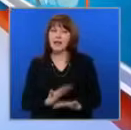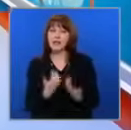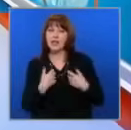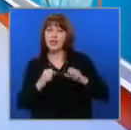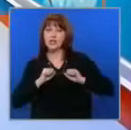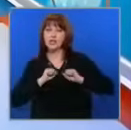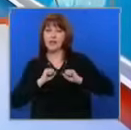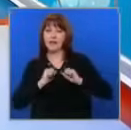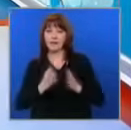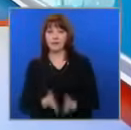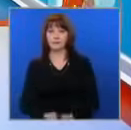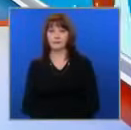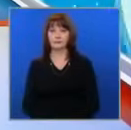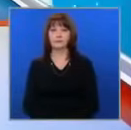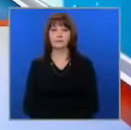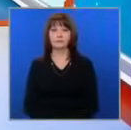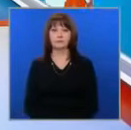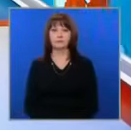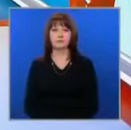защитава? Започва.